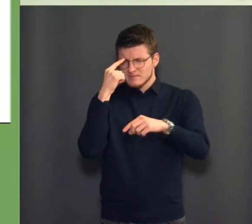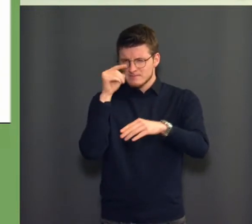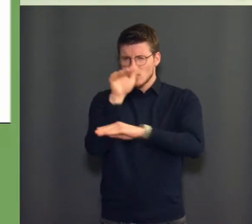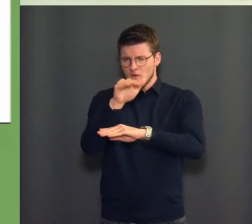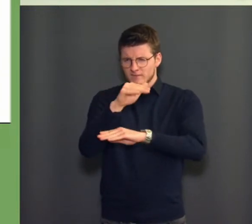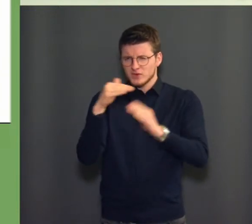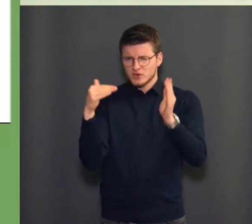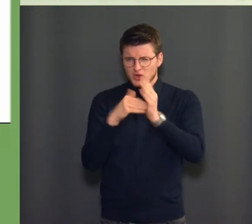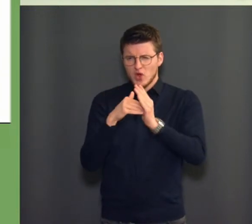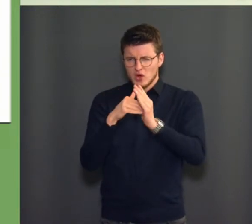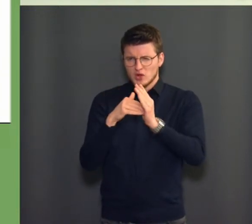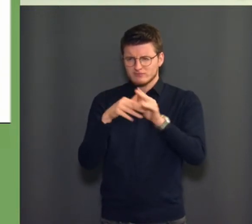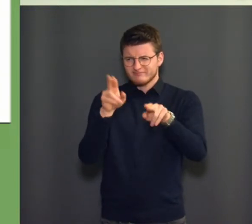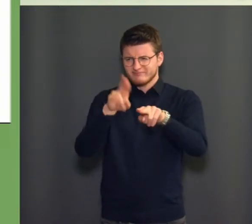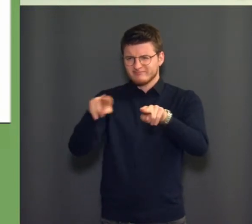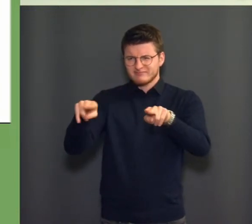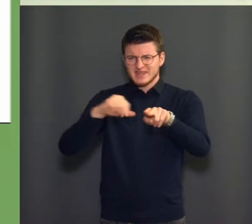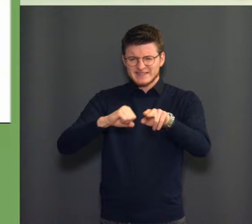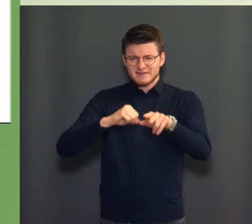zorgen bereiken.